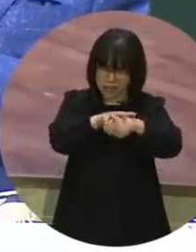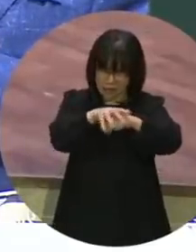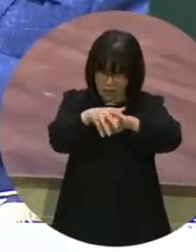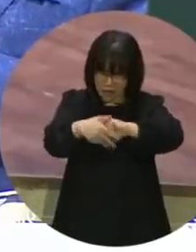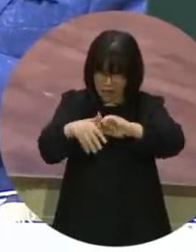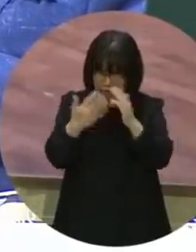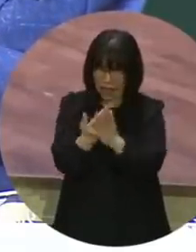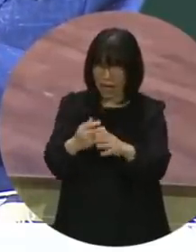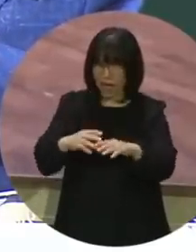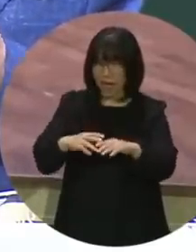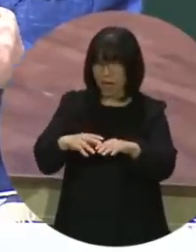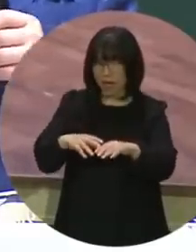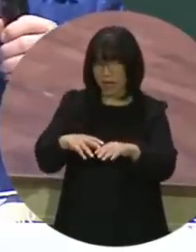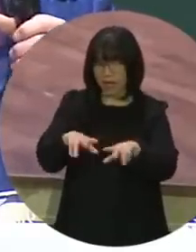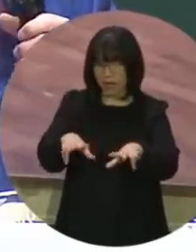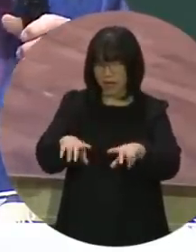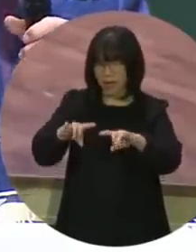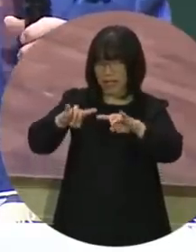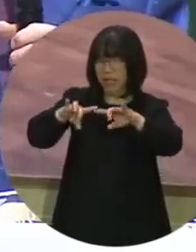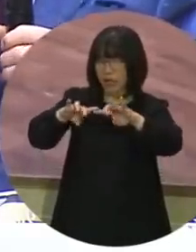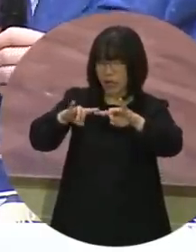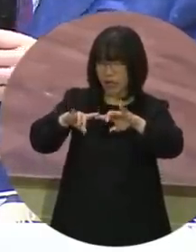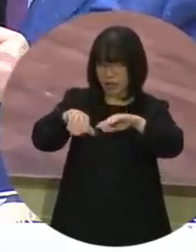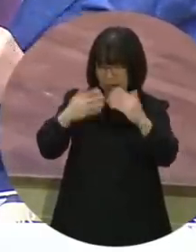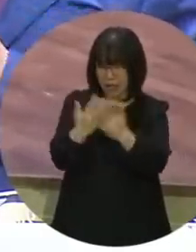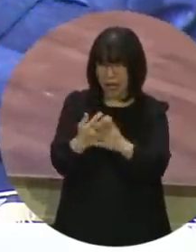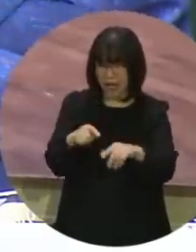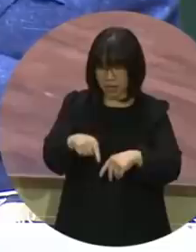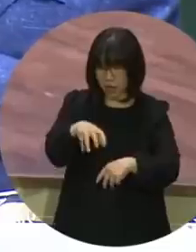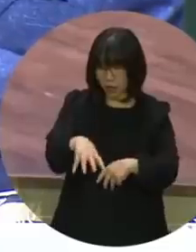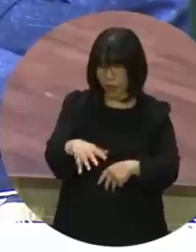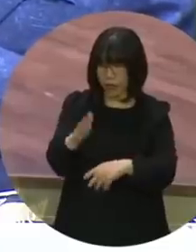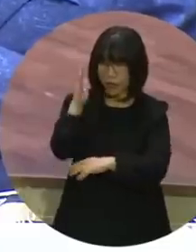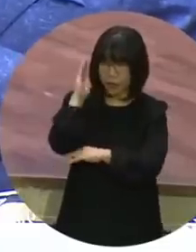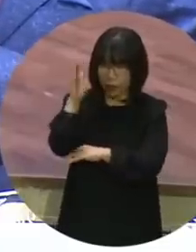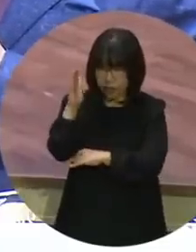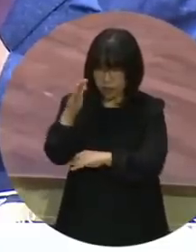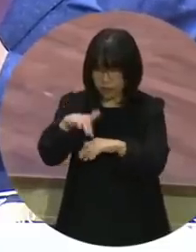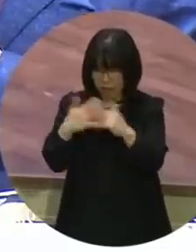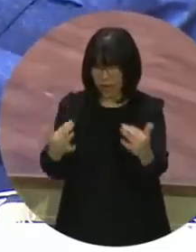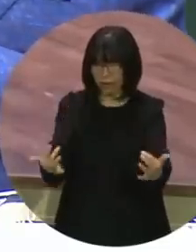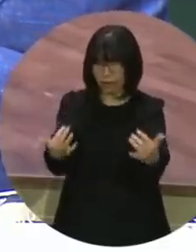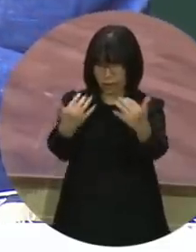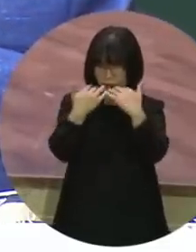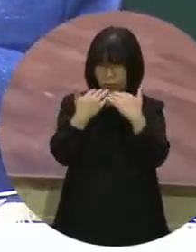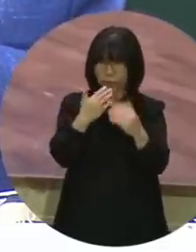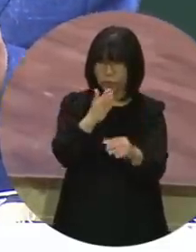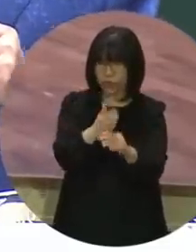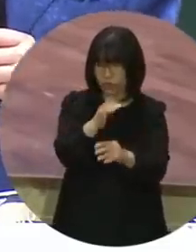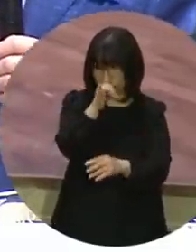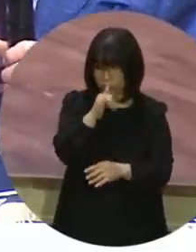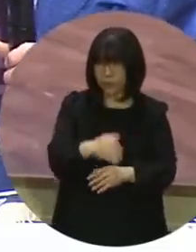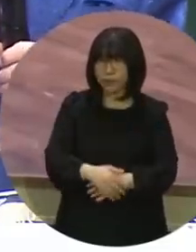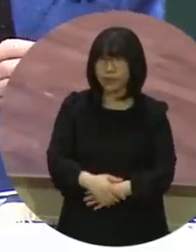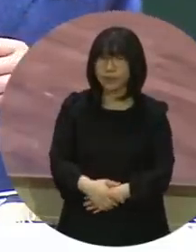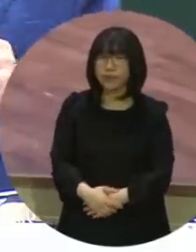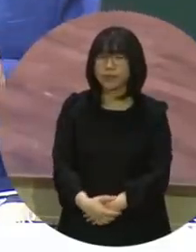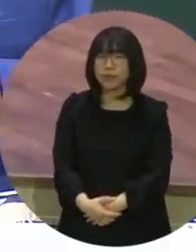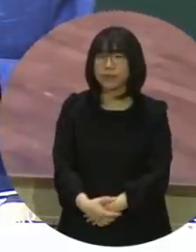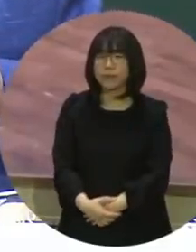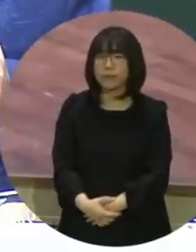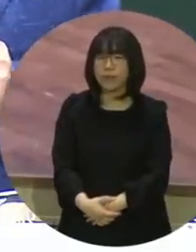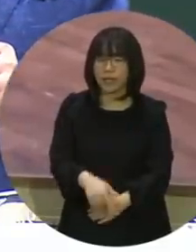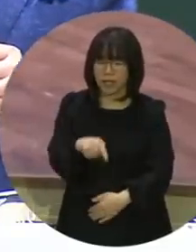있어요. 몇십만 명이 지금 전 세계 이 현장이라고. 자, 하나님께서 얼마나